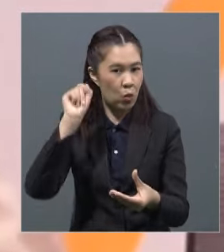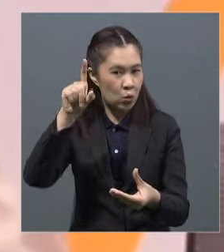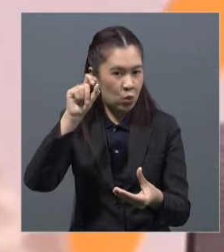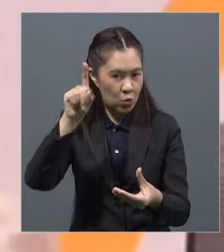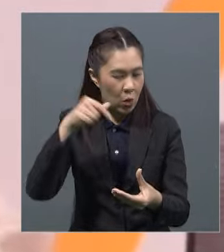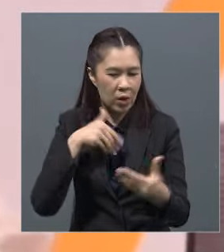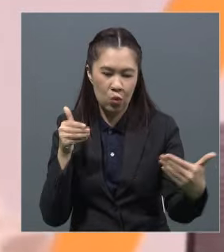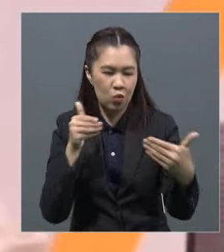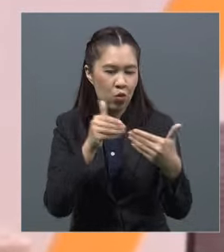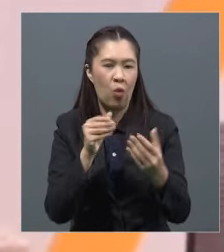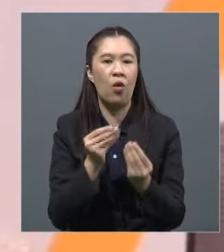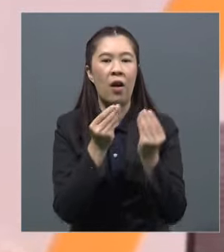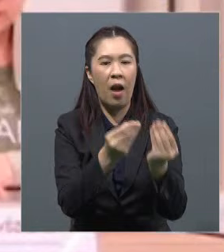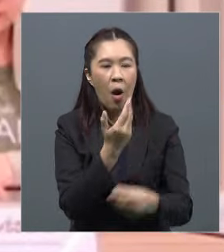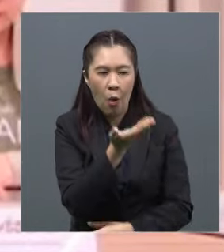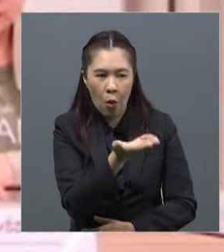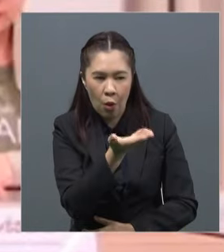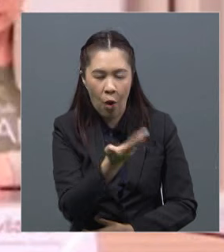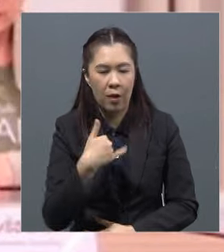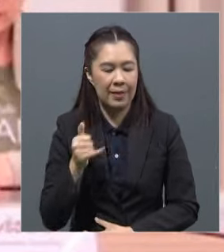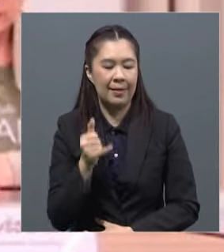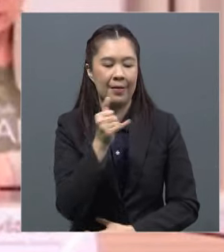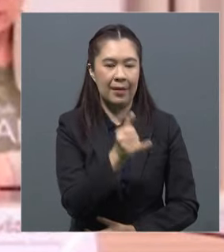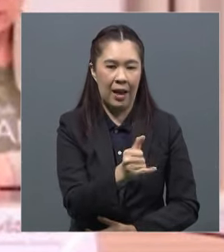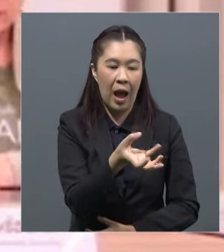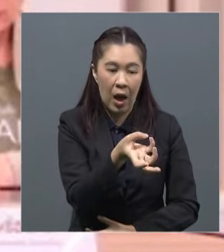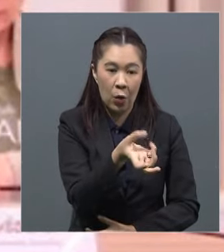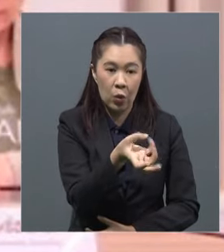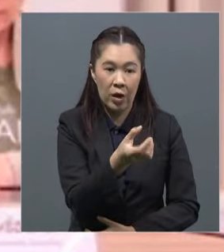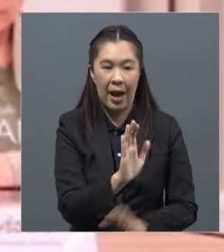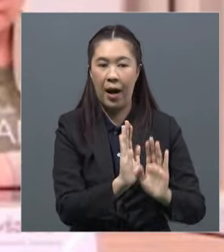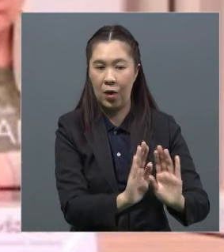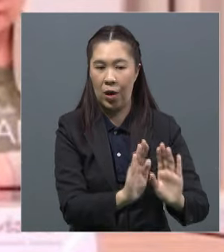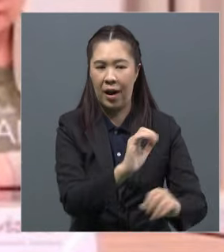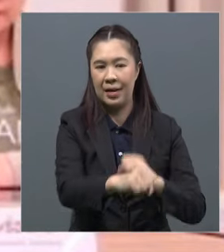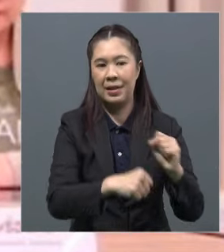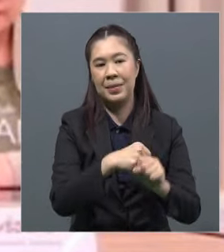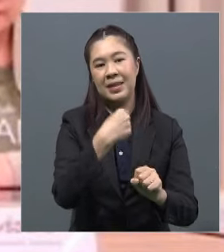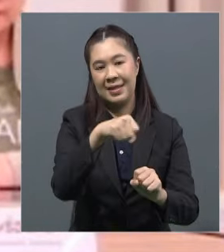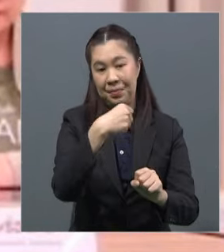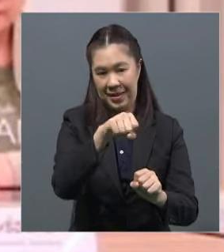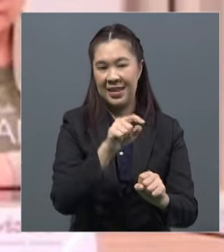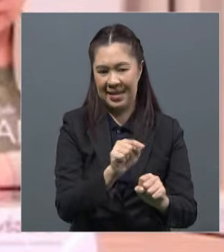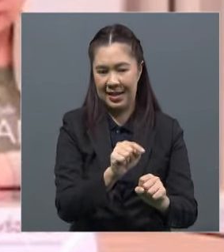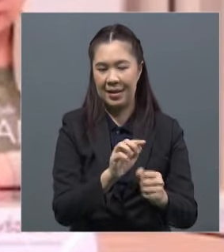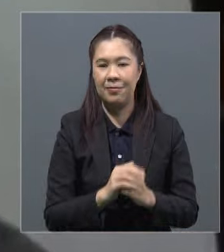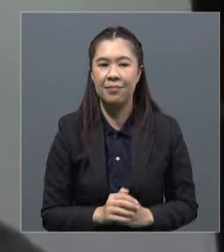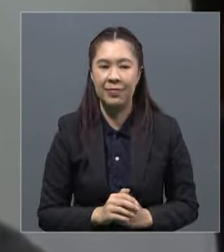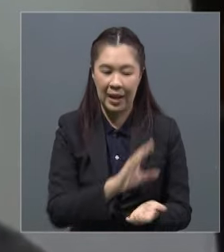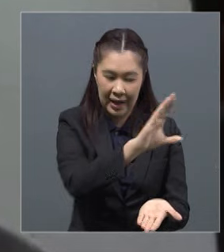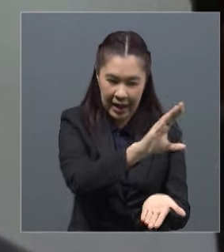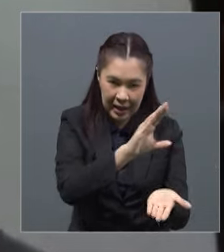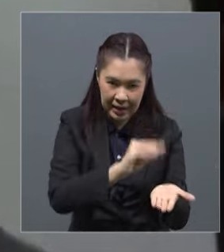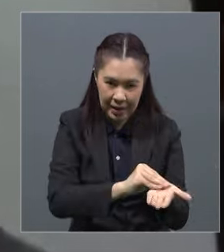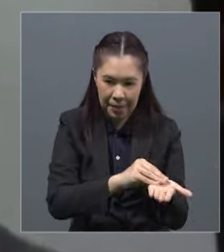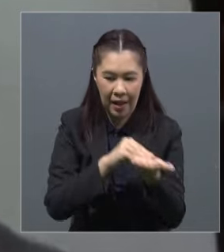คุณภูมิธรรมเนี่ยครับเพื่อจะขอเข้าไปเก็บตัวอย่างข้าวสารชุดที่ถูกเก็บค้างโกดัง10ปีจากโรงสีทุกแห่งเลยแล้วเขาจะนำไปส่ง